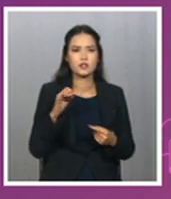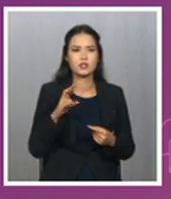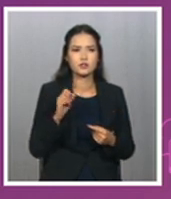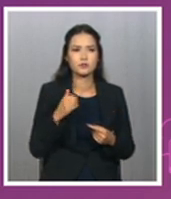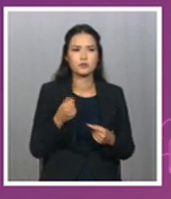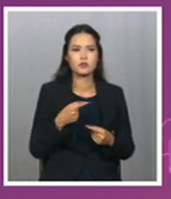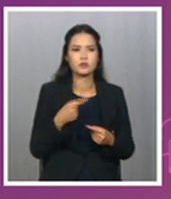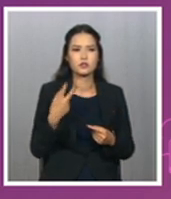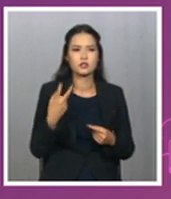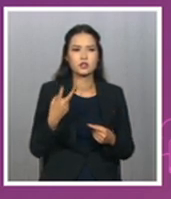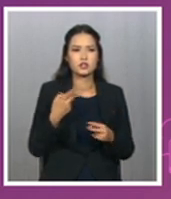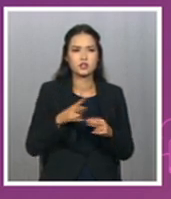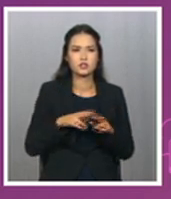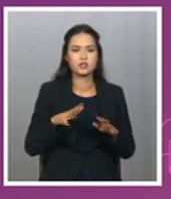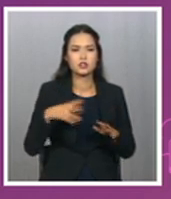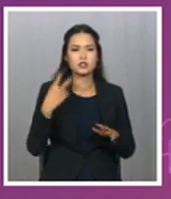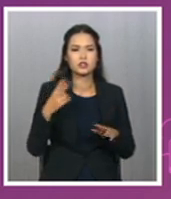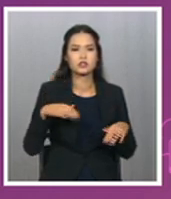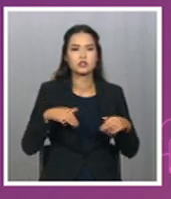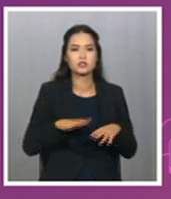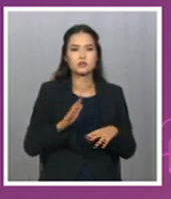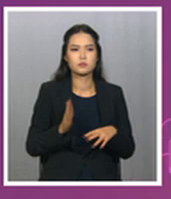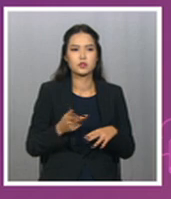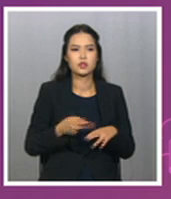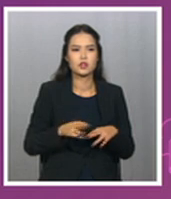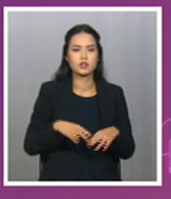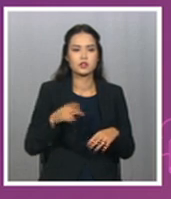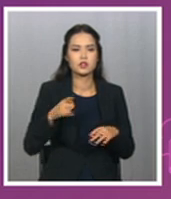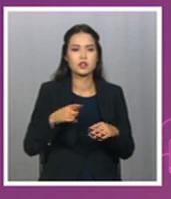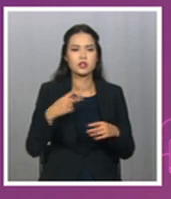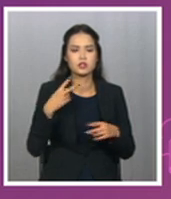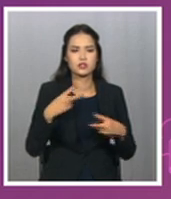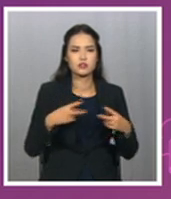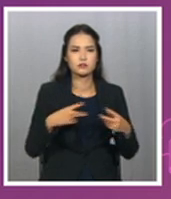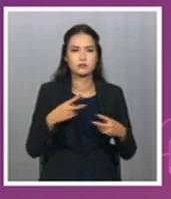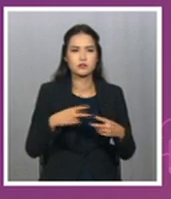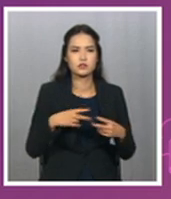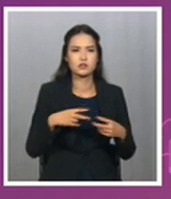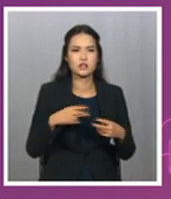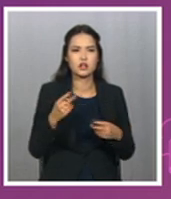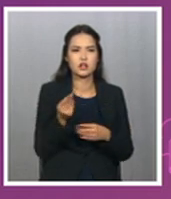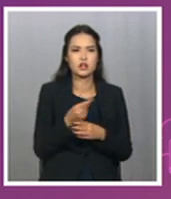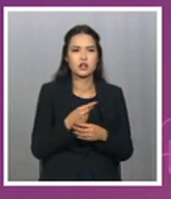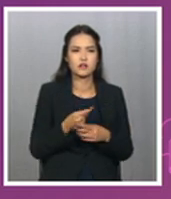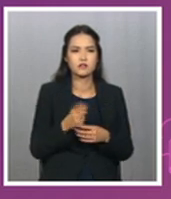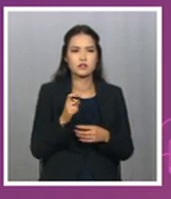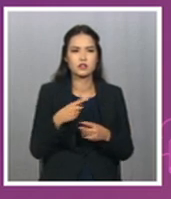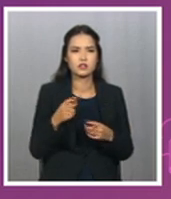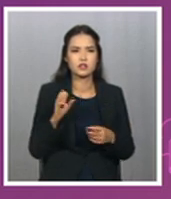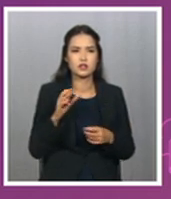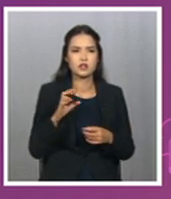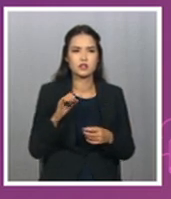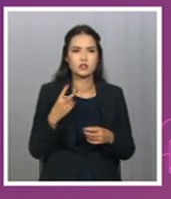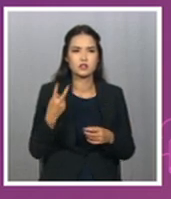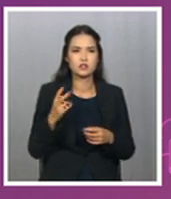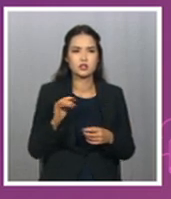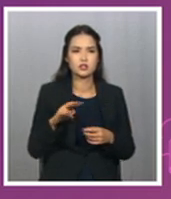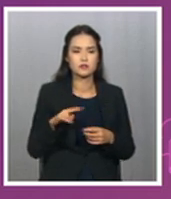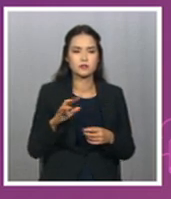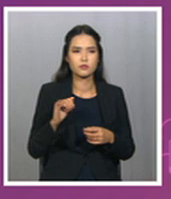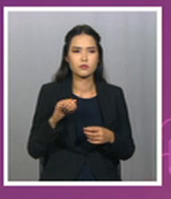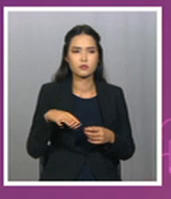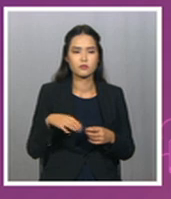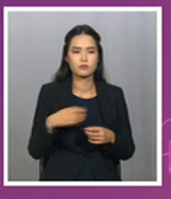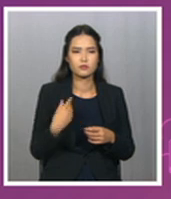екі шешімі бар. Егер біз уақытты тепе-теңдік күйде өлшеп бастасақ, график синусоидты функция формасын қабылдайды. Ал егер